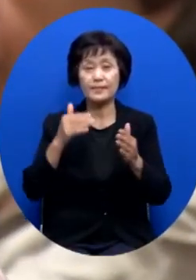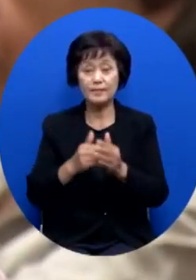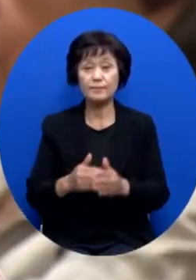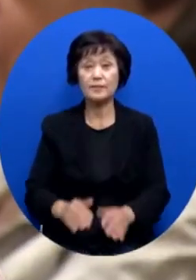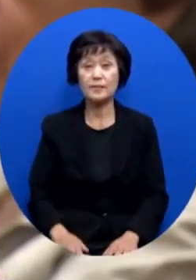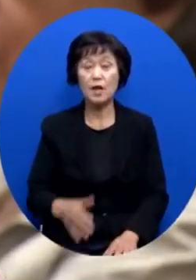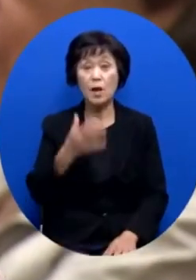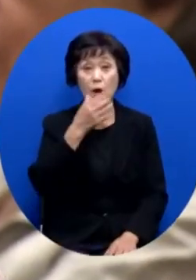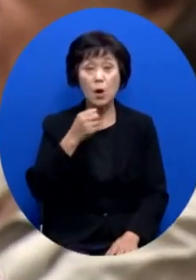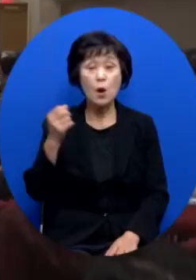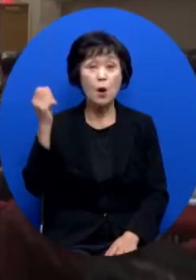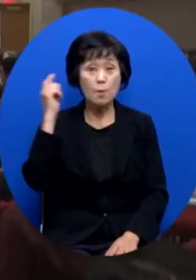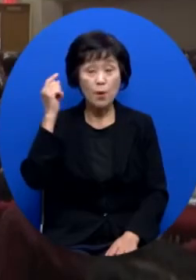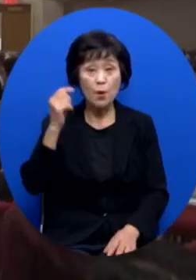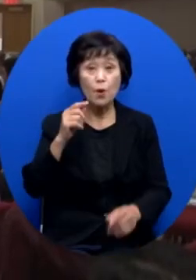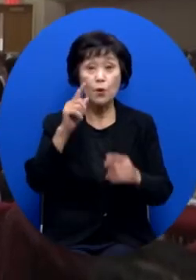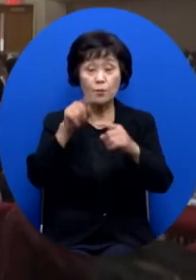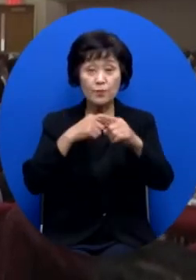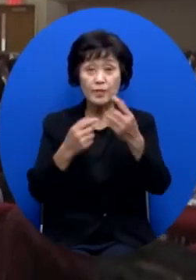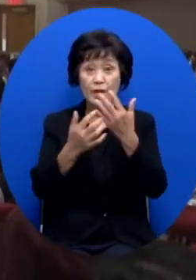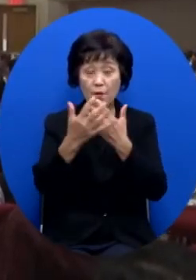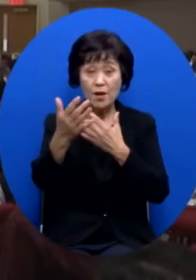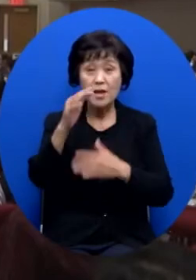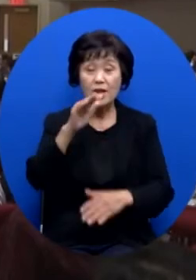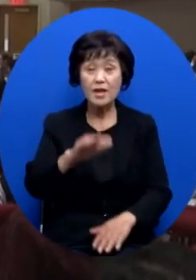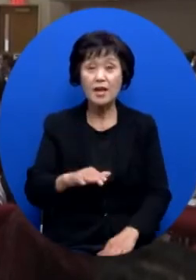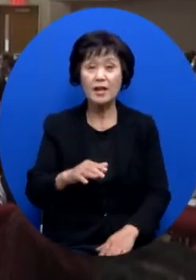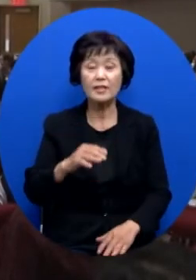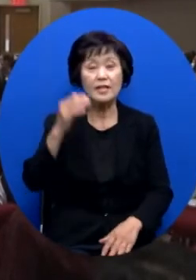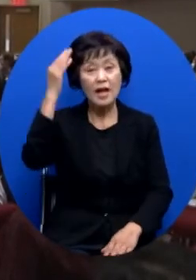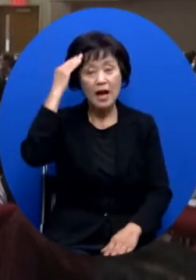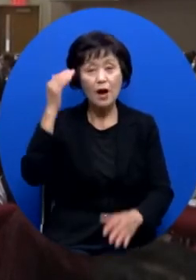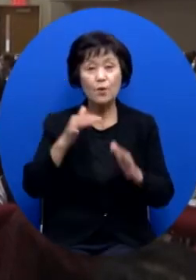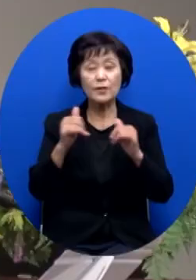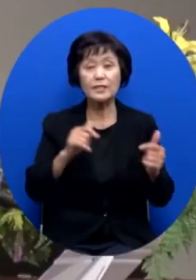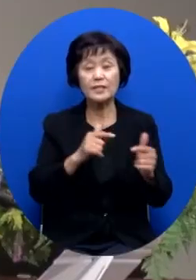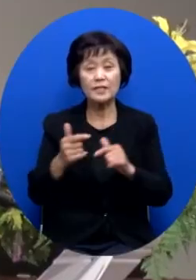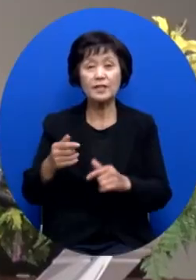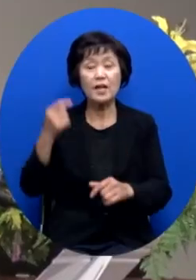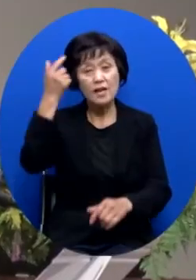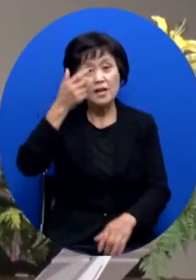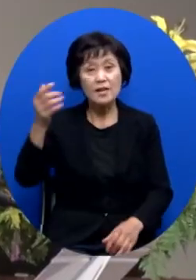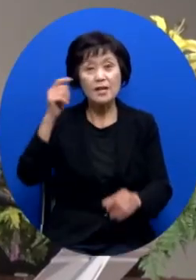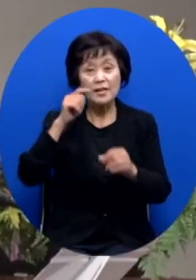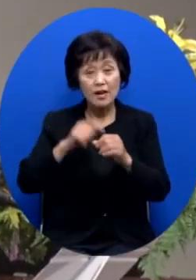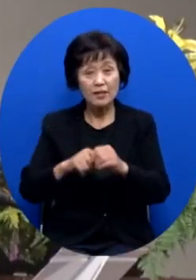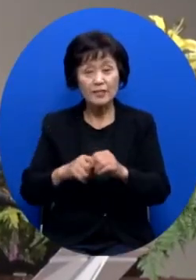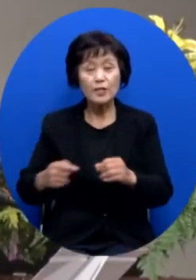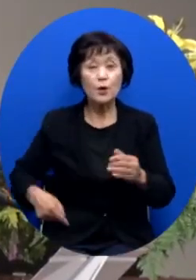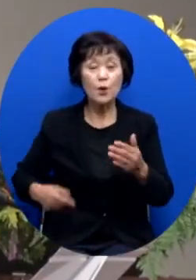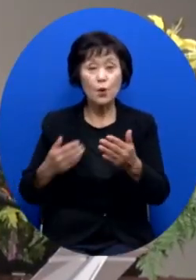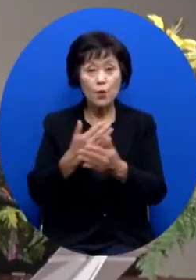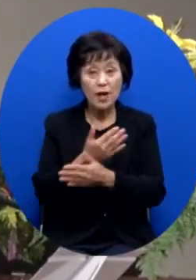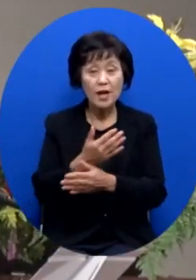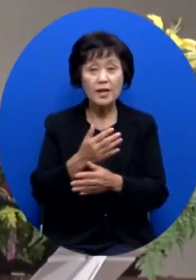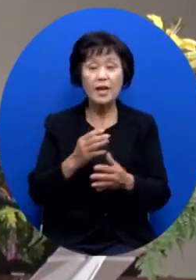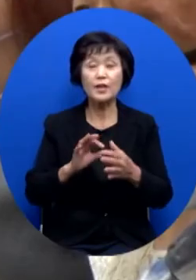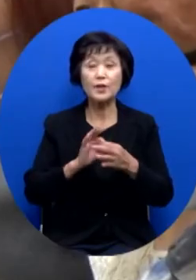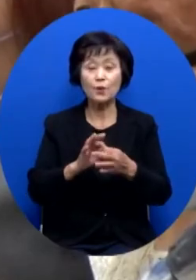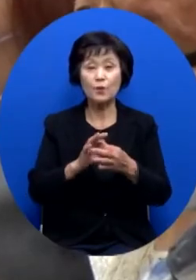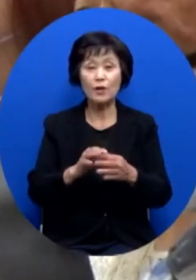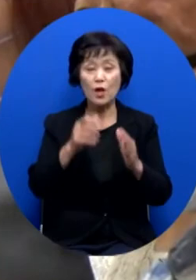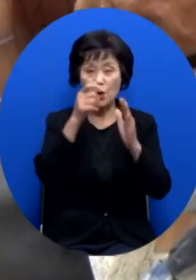필라델피아 복음화 대회는 1981년 한인들의 영적 각성과 복음 전파를 위해 시작한 필라델피아 유일의